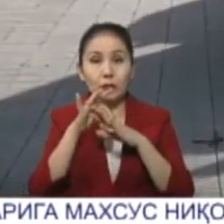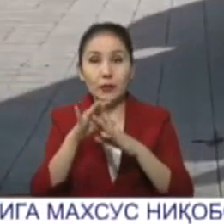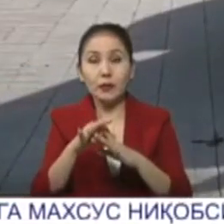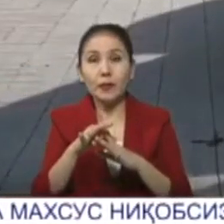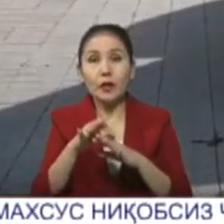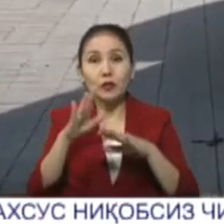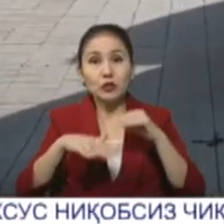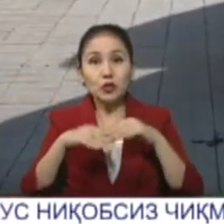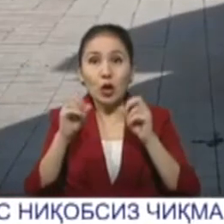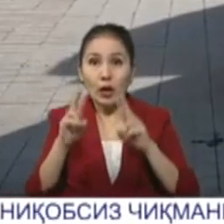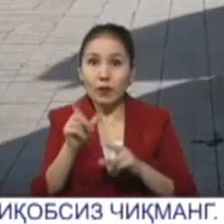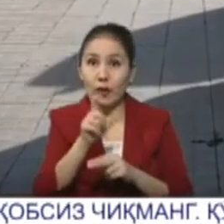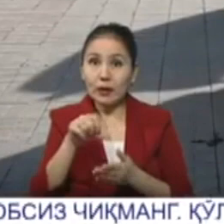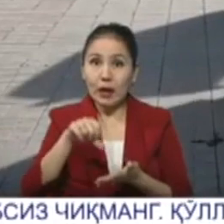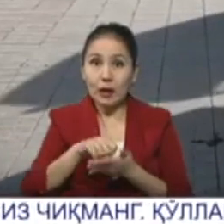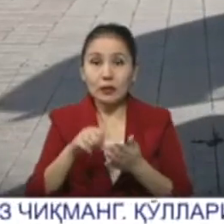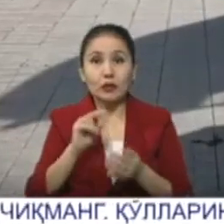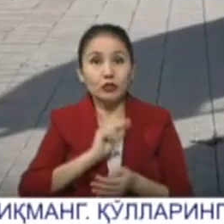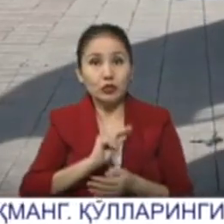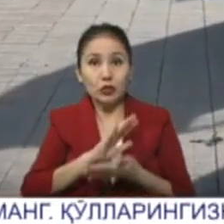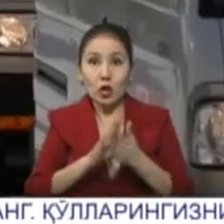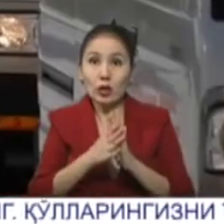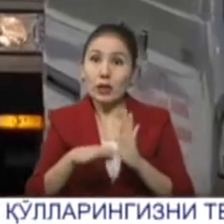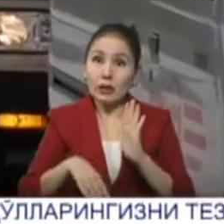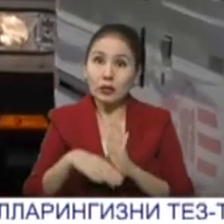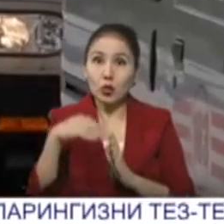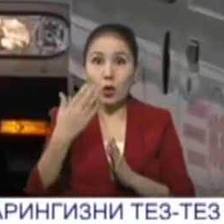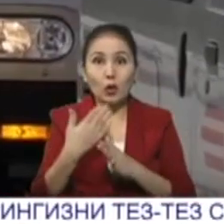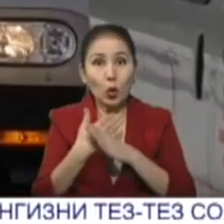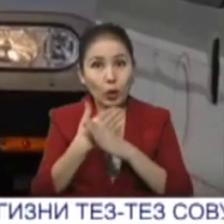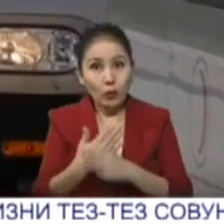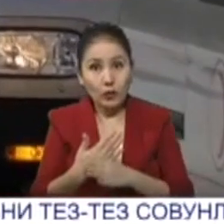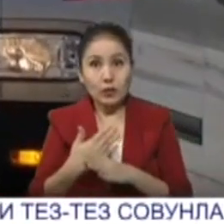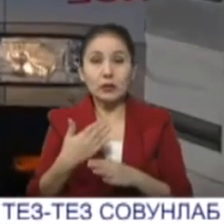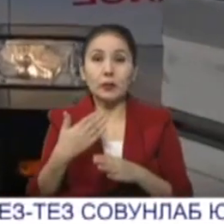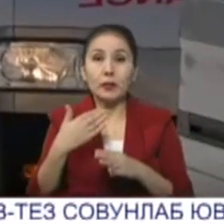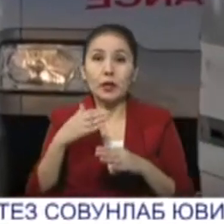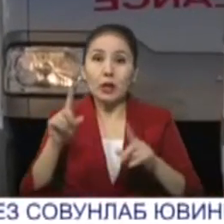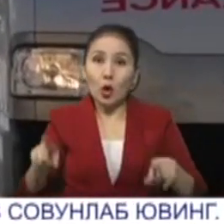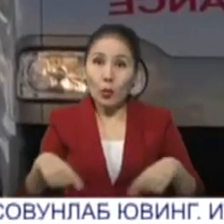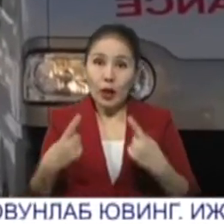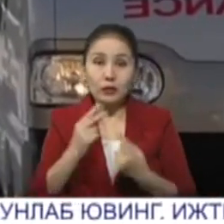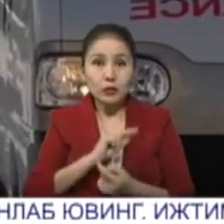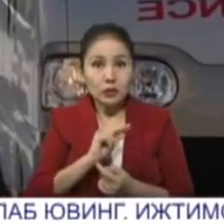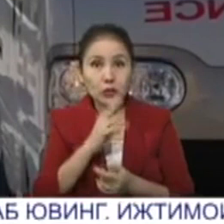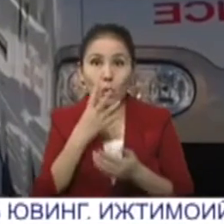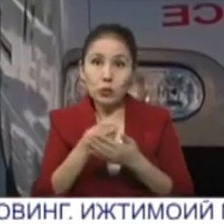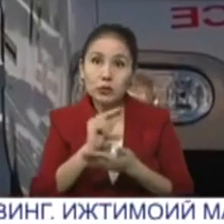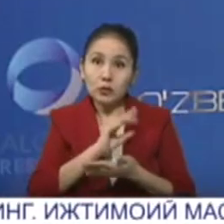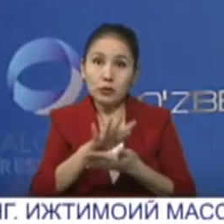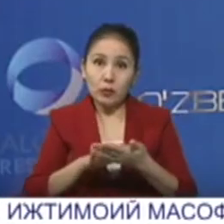soha vakillarining ish sharoitlarini yaxshilash, ularni qo'llab-quvvatlash tizimini takomillashtirish bo'yicha ishlar davom